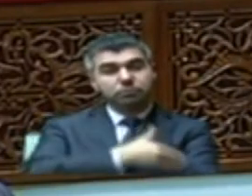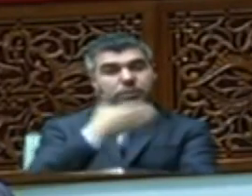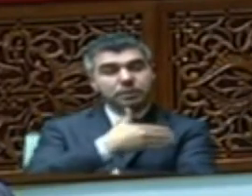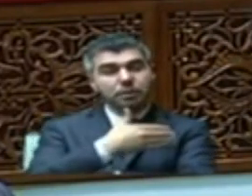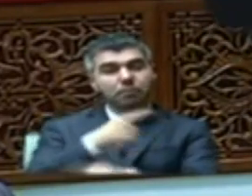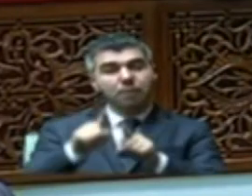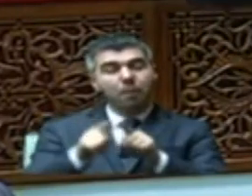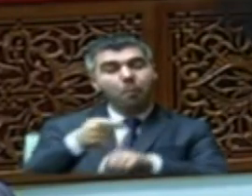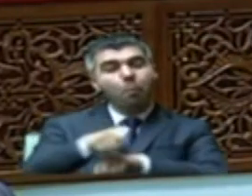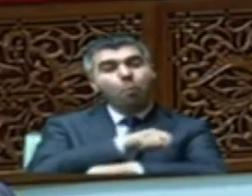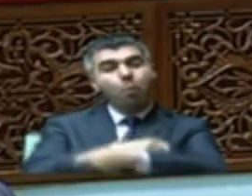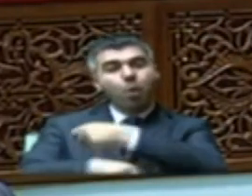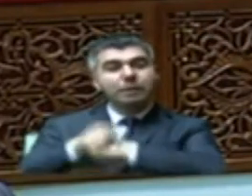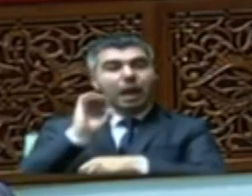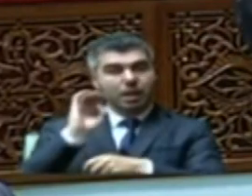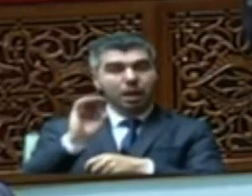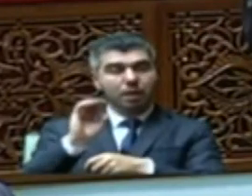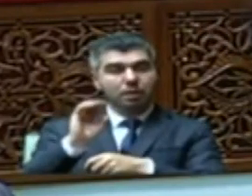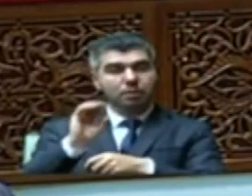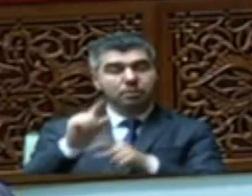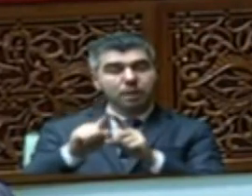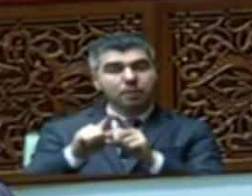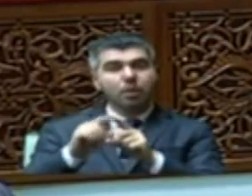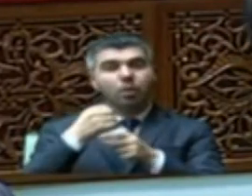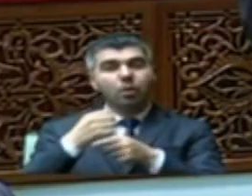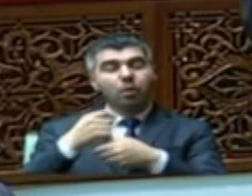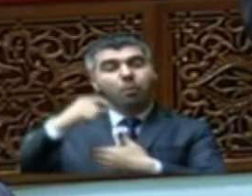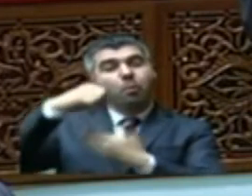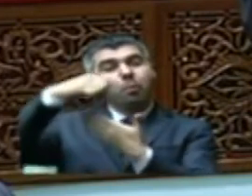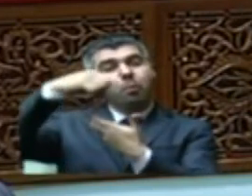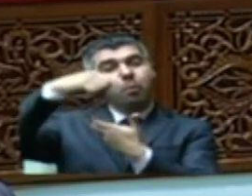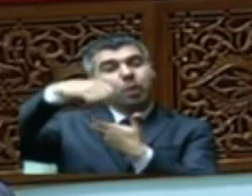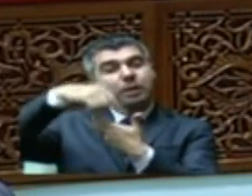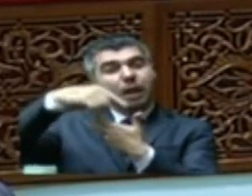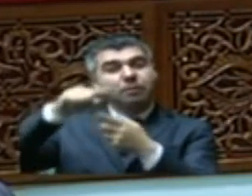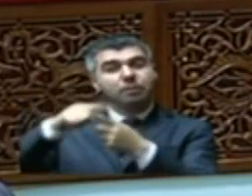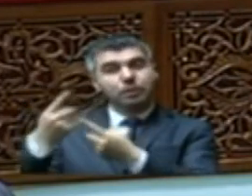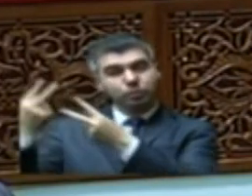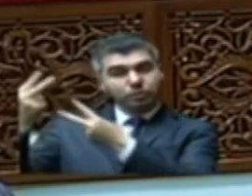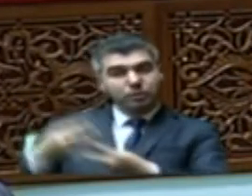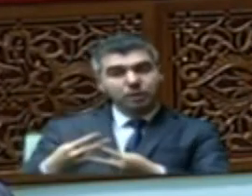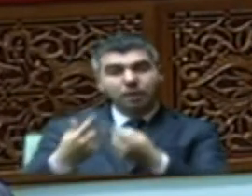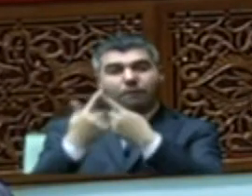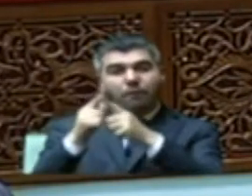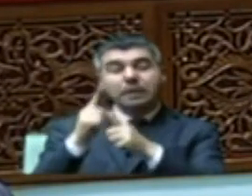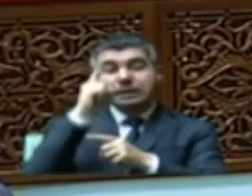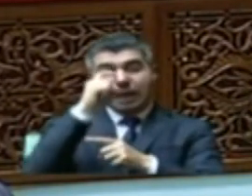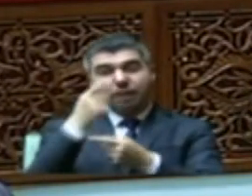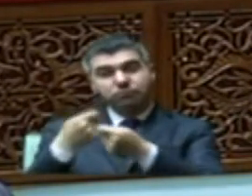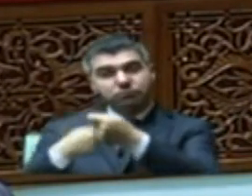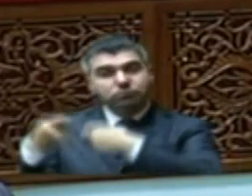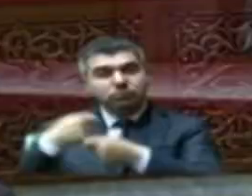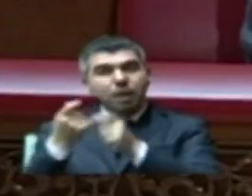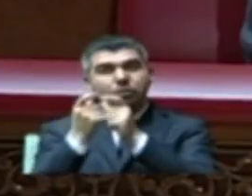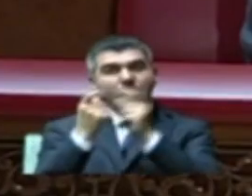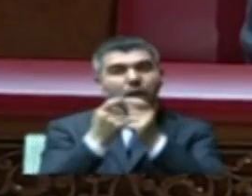موريتانيا من الدولة كلها راه كاينه فيها مشاكل كتكون خطيرة على الاقتصاد الوطني وخطيرة على الانتاج